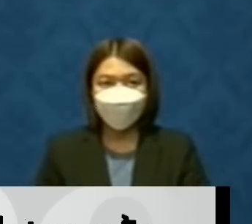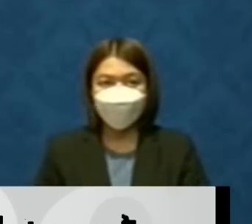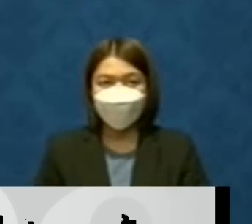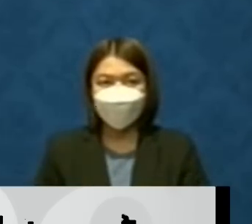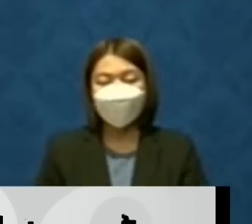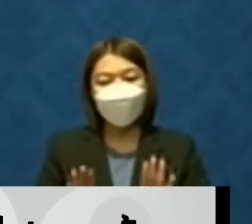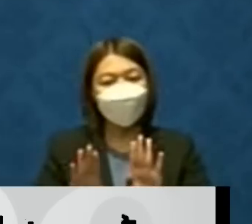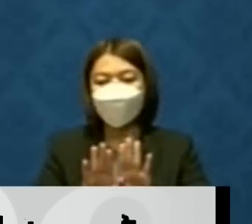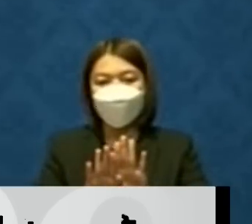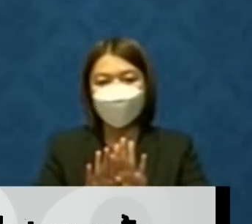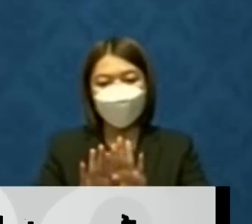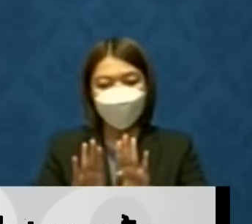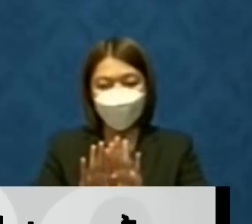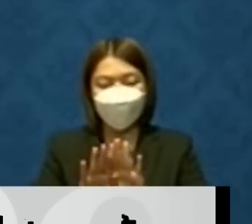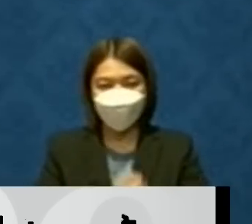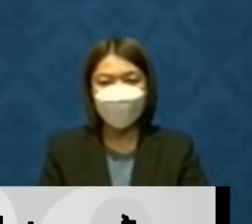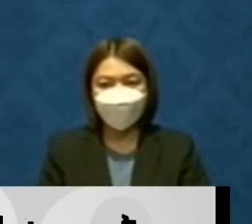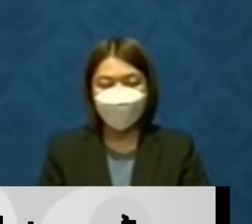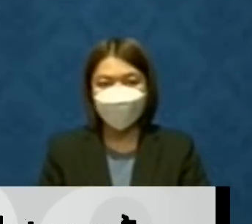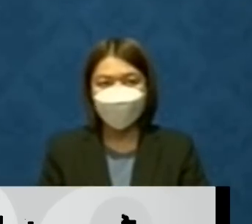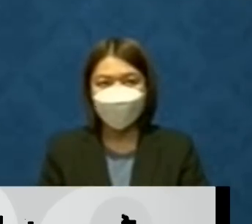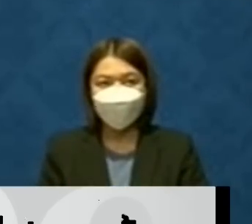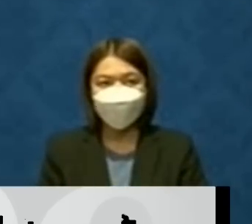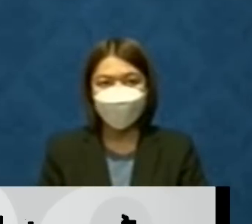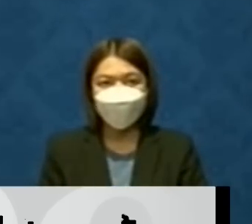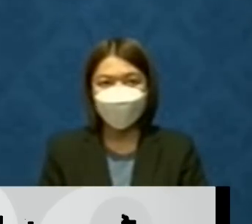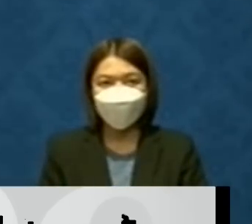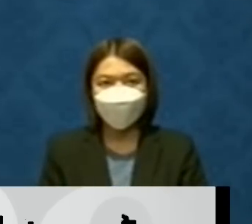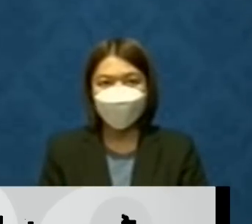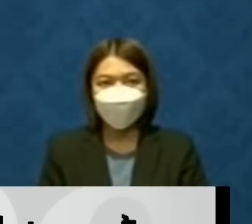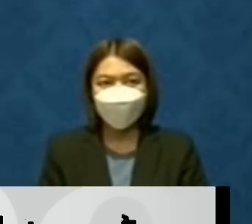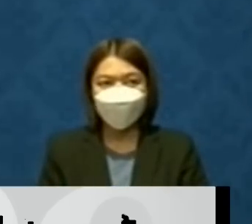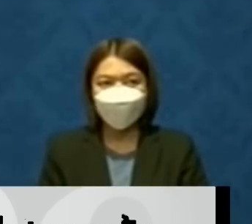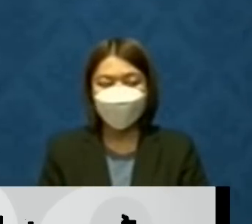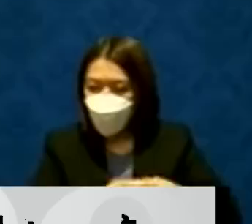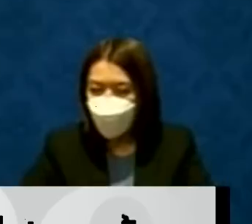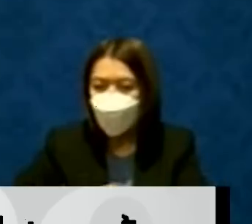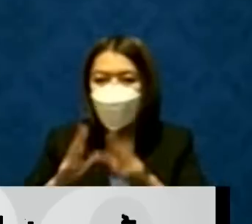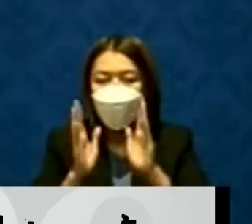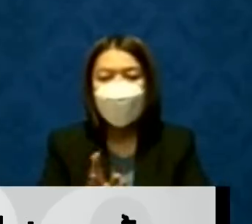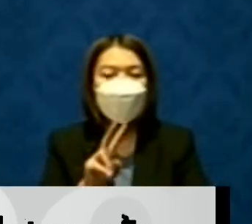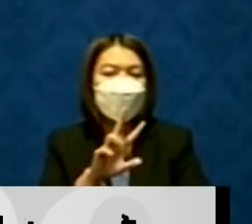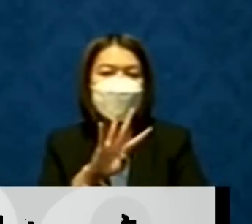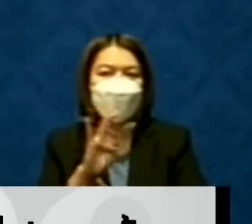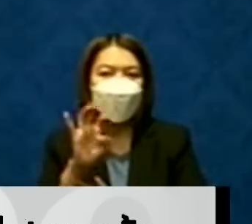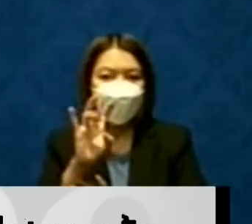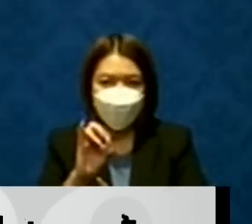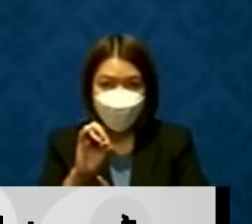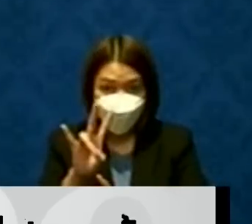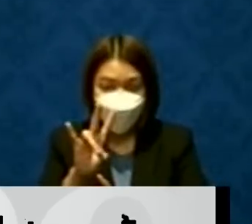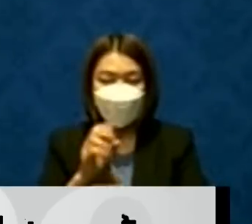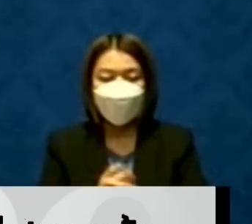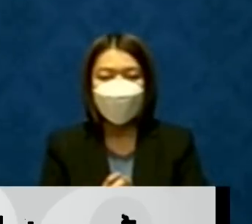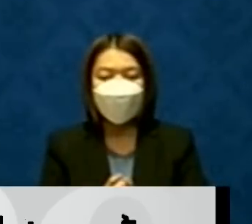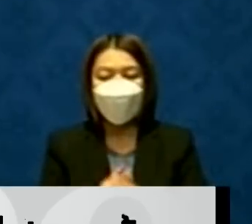ต100แล้วไง นั่นไง อาจารย์พิษนี่ไงมันก็จะทำให้แกถ้าเกิดว่าแกเล็งแล้วว่าเอ้ยคนอยากเข้าฉันป๊อปปูล่ามาแล้วแกก็ประกาศว่าแกพร้อมจะเป็น